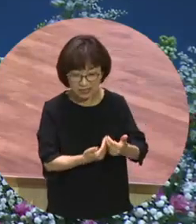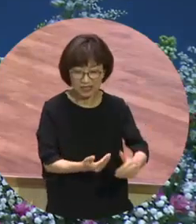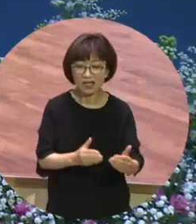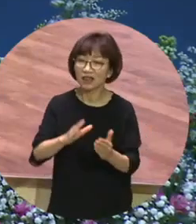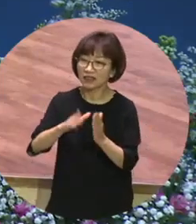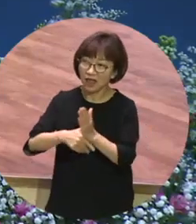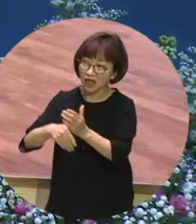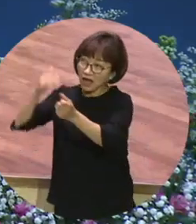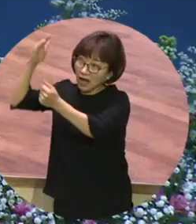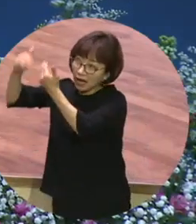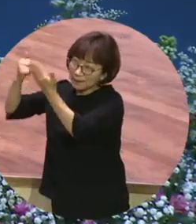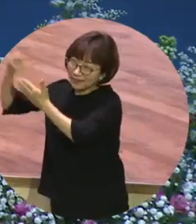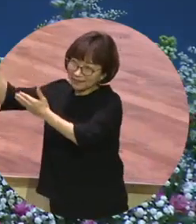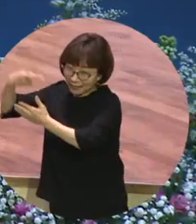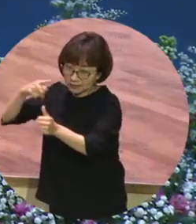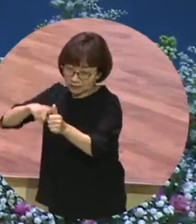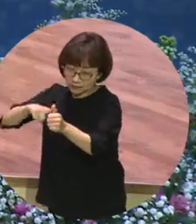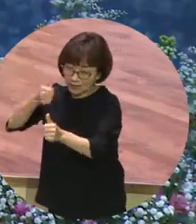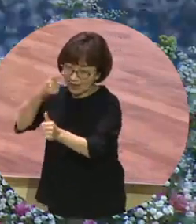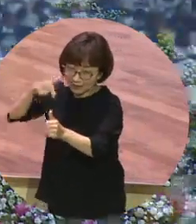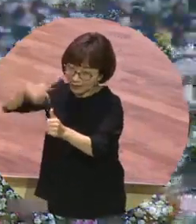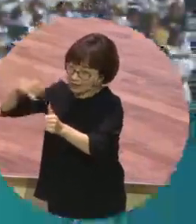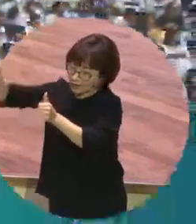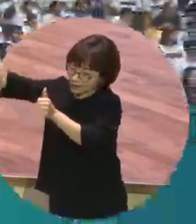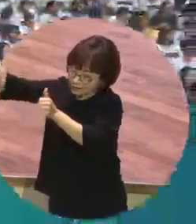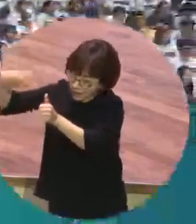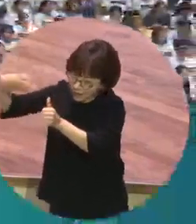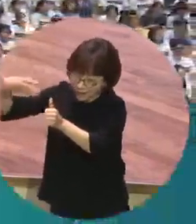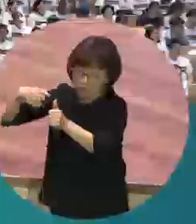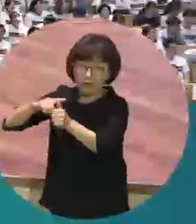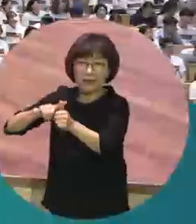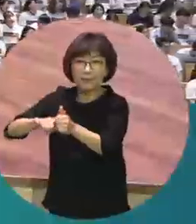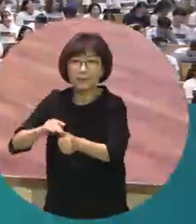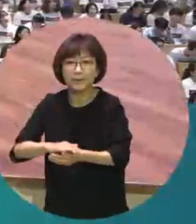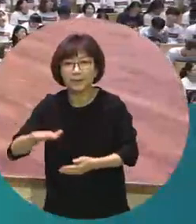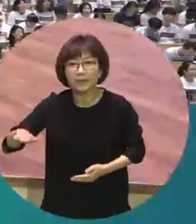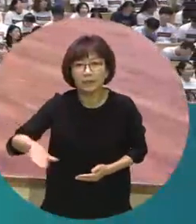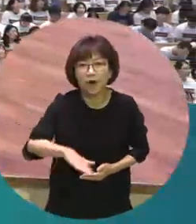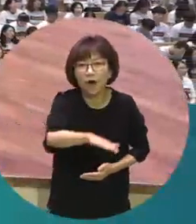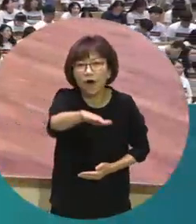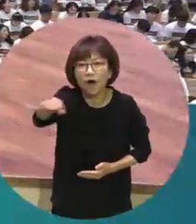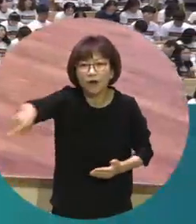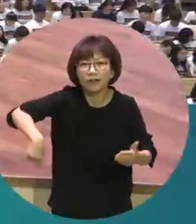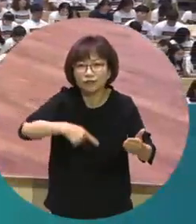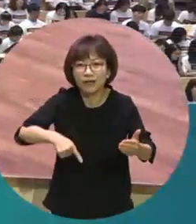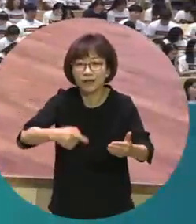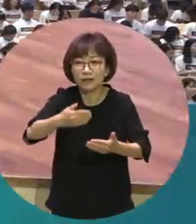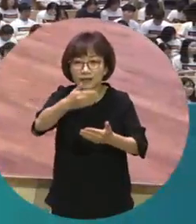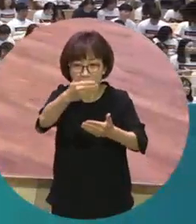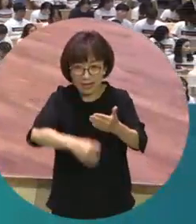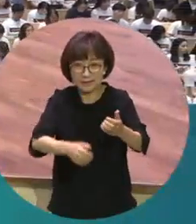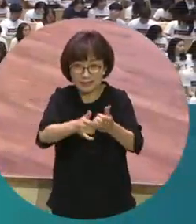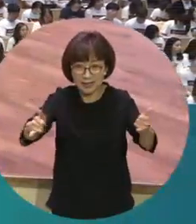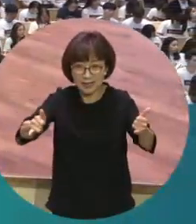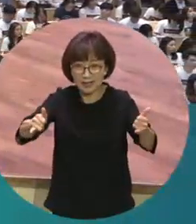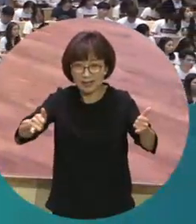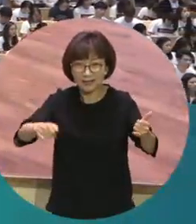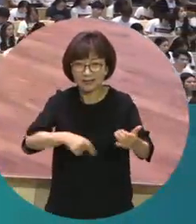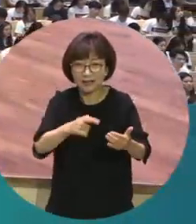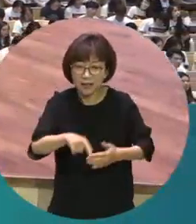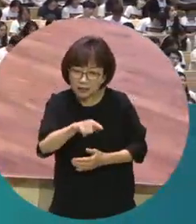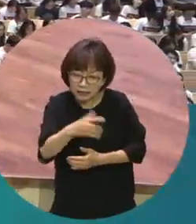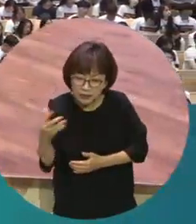하나님 말씀이 다시 임합니다. 3절 4절입니다. 3절입니다. 너희 가운데 남아있는 자 중에서